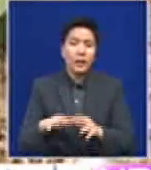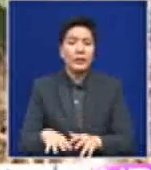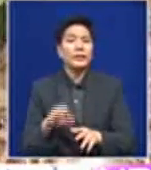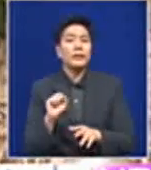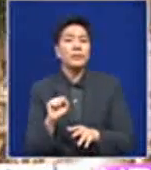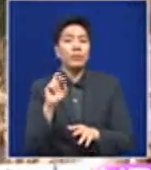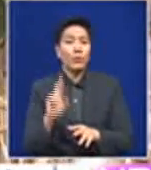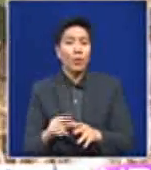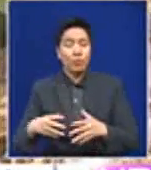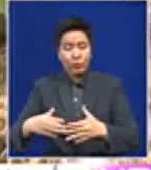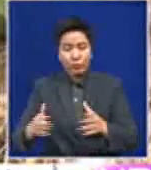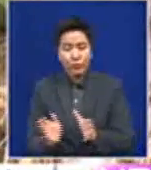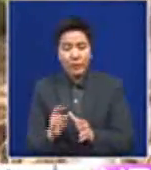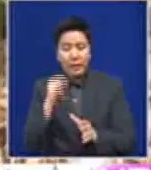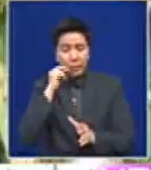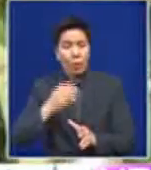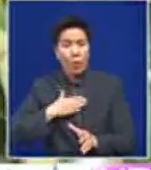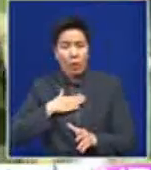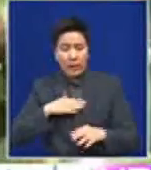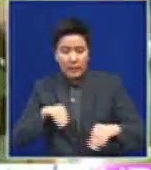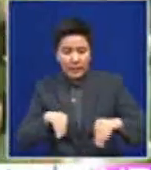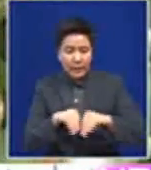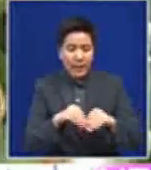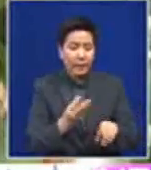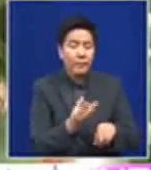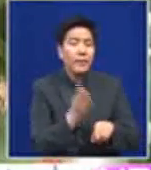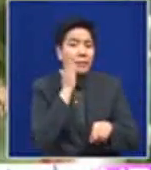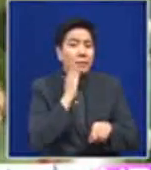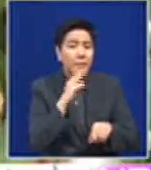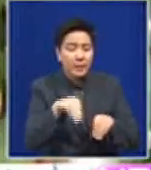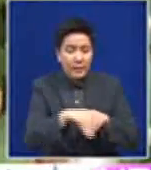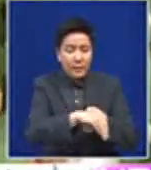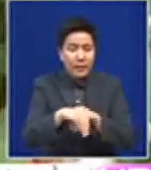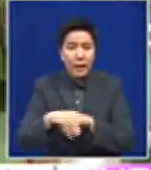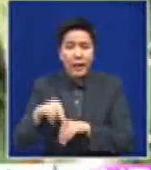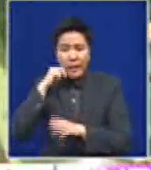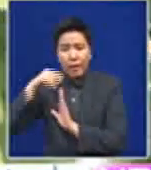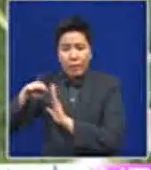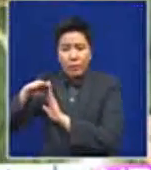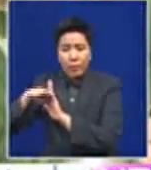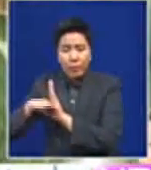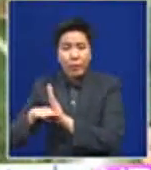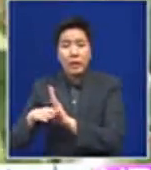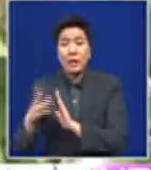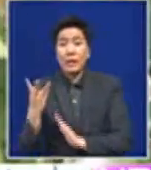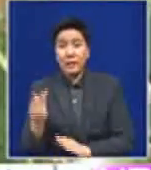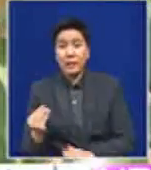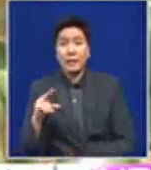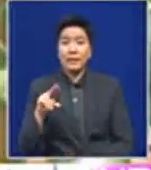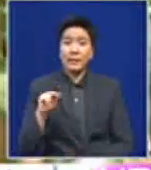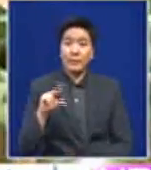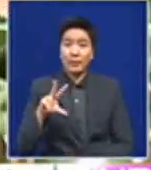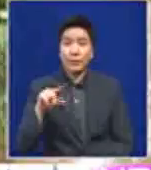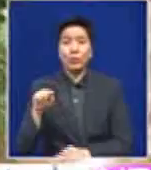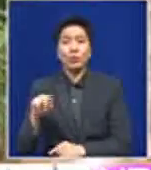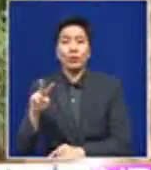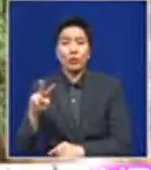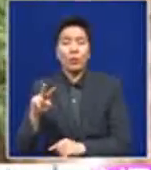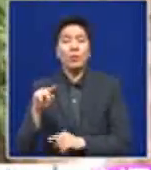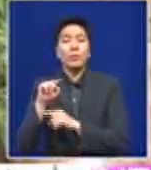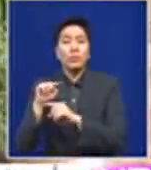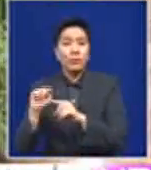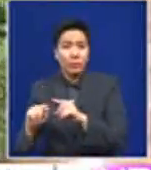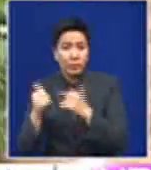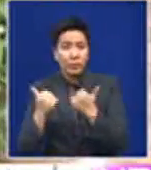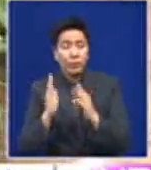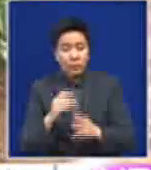ไว้ในบ่อน้ำริมแปลงมะเขือเทศหลังจากปริมาณน้ำในเขื่อนน้ำอูลลดลงเหลือเพียงร้อยละ 33.2 ของความจุเขื่อนส่งผลให้